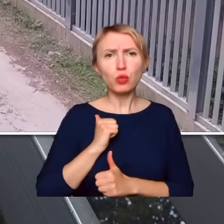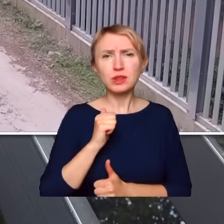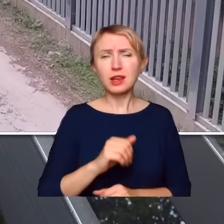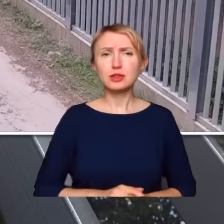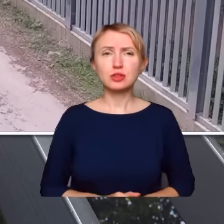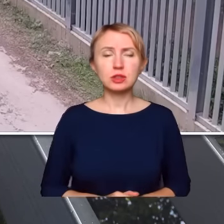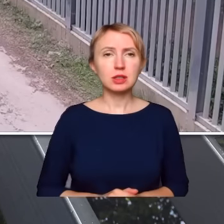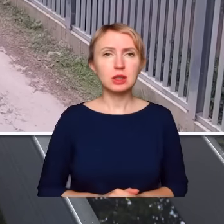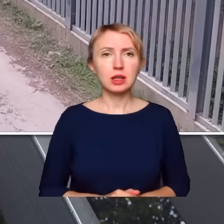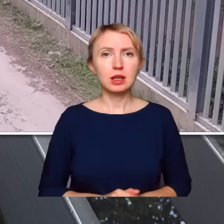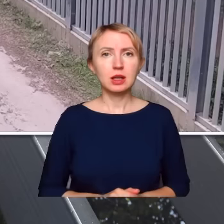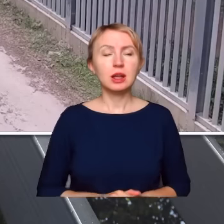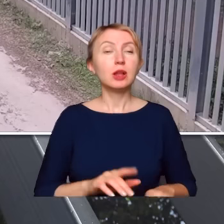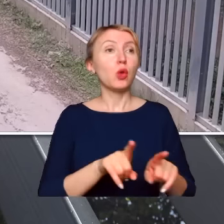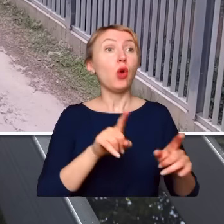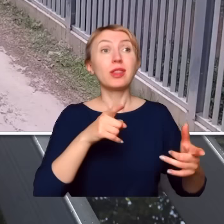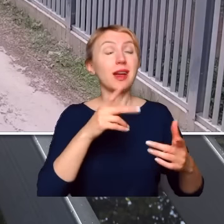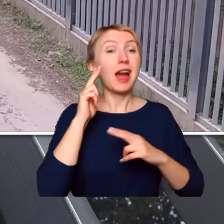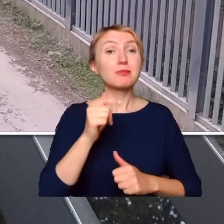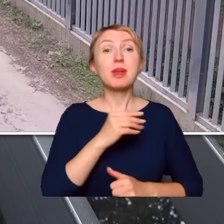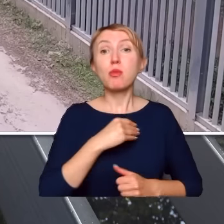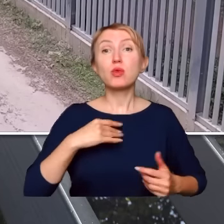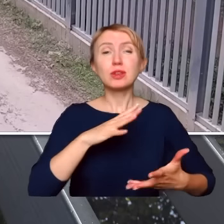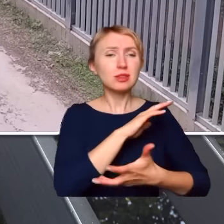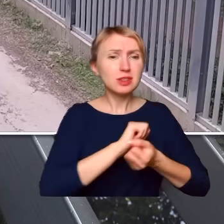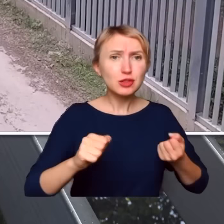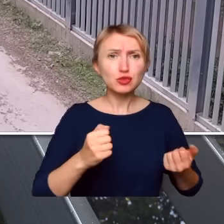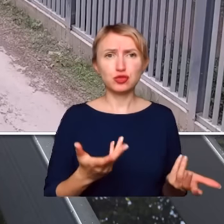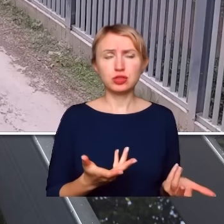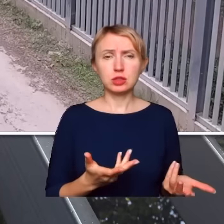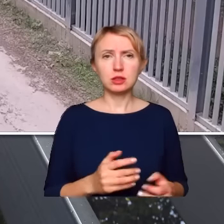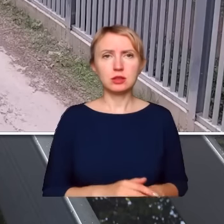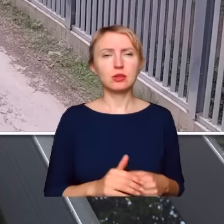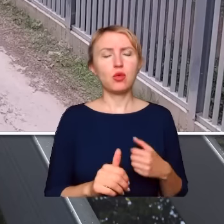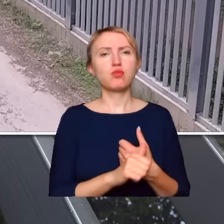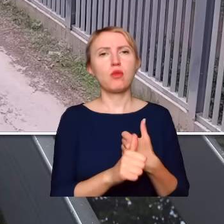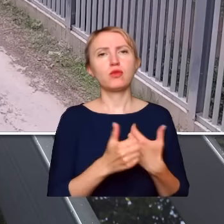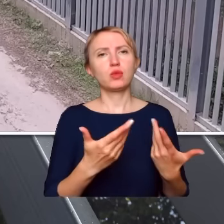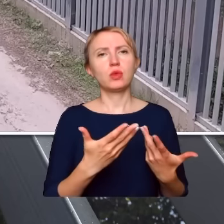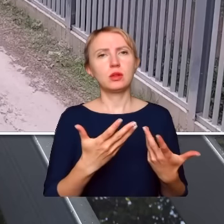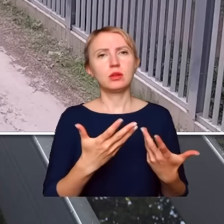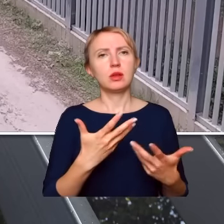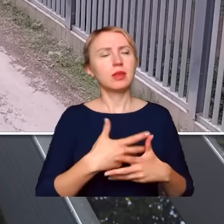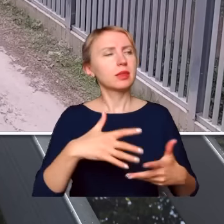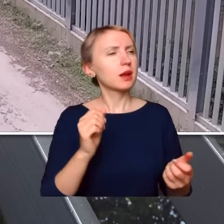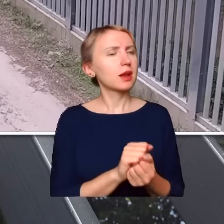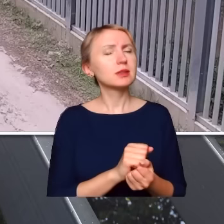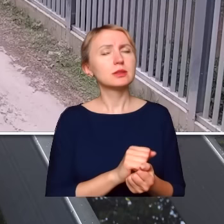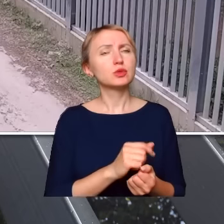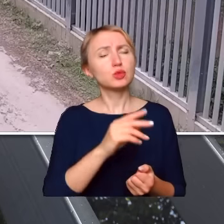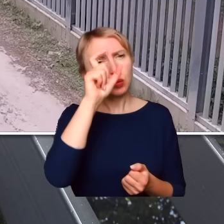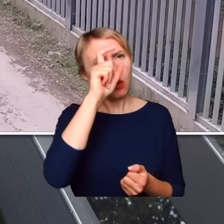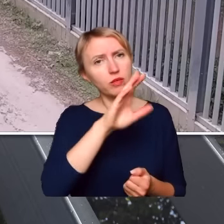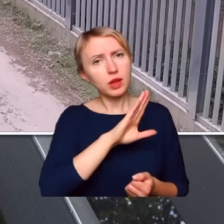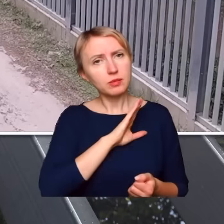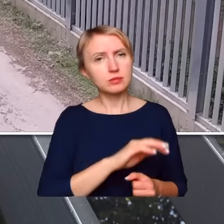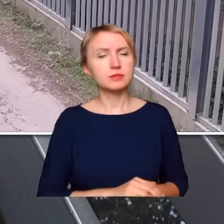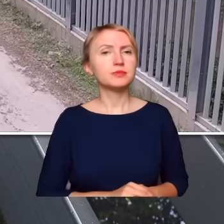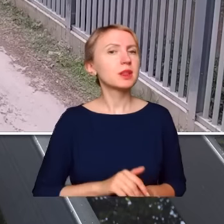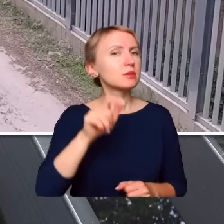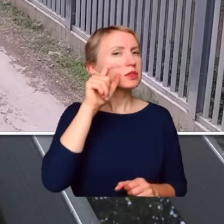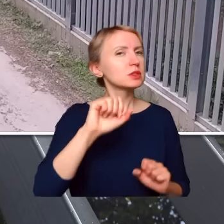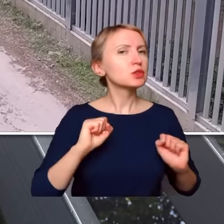to rozbraja polską armię, przynajmniej tych żołnierzy, którzy stoją na granicy i doprowadza do tragedii, do śmierci człowieka. Przestępcze działania podjęte